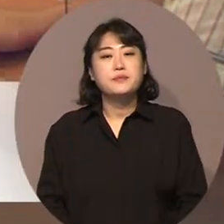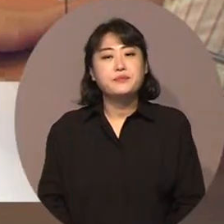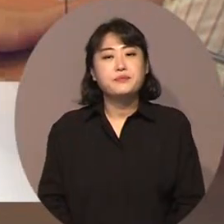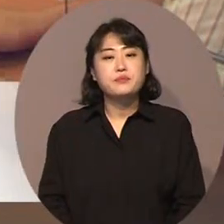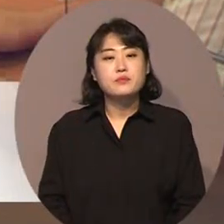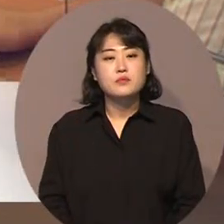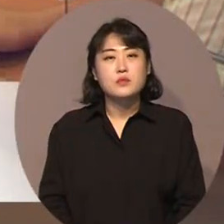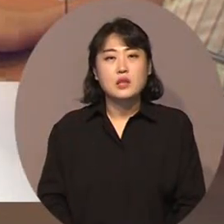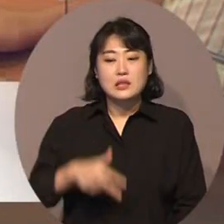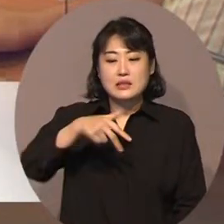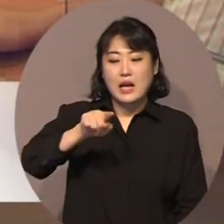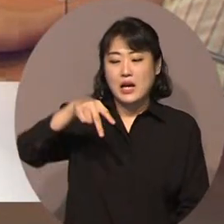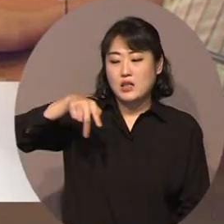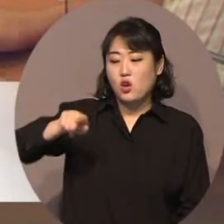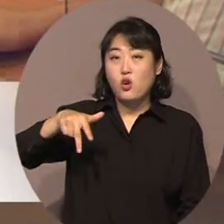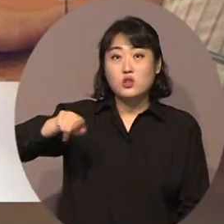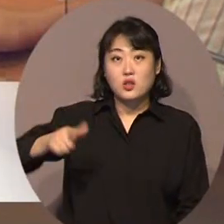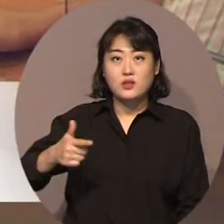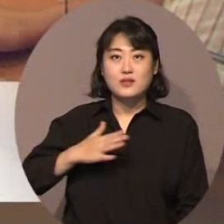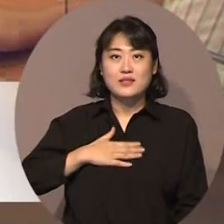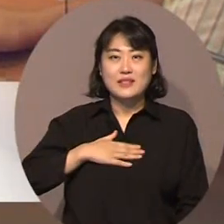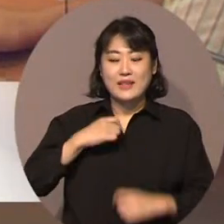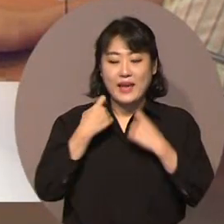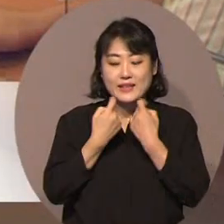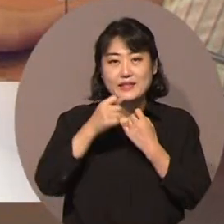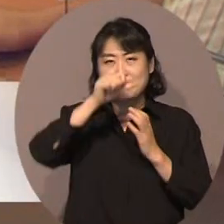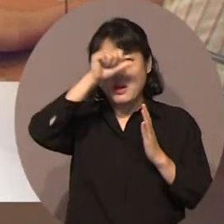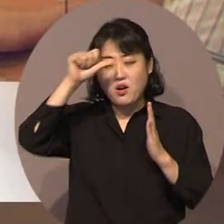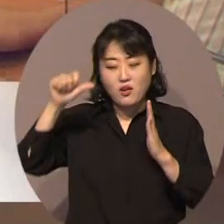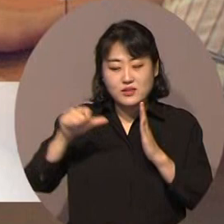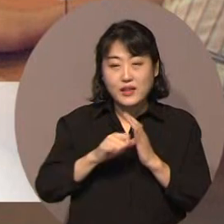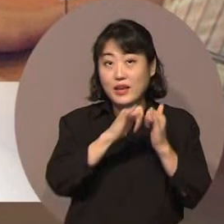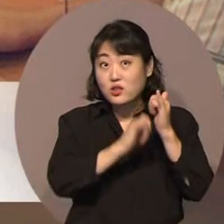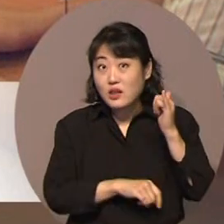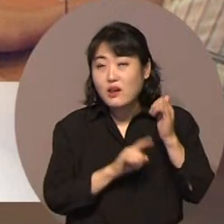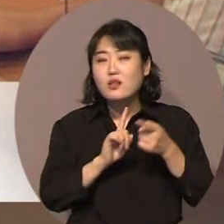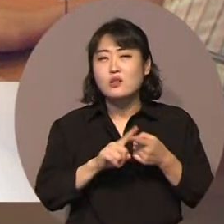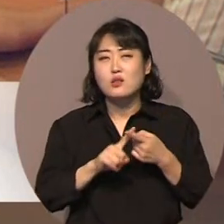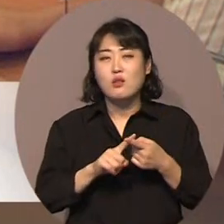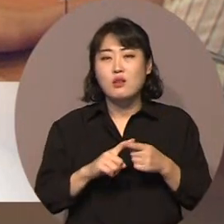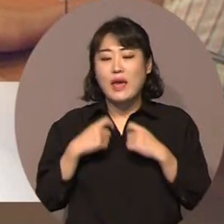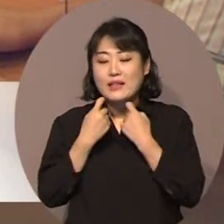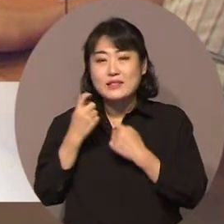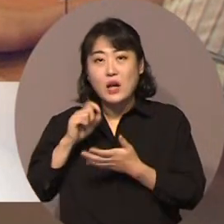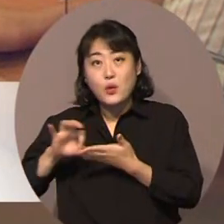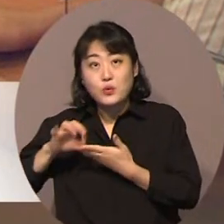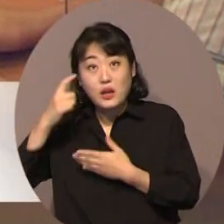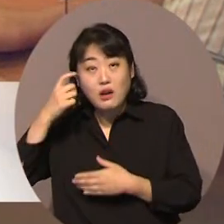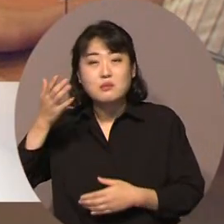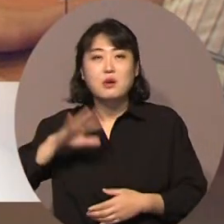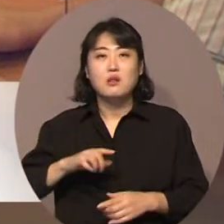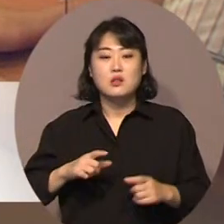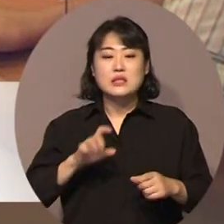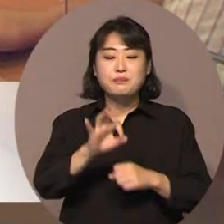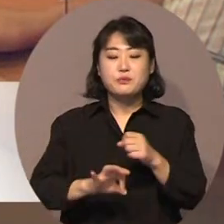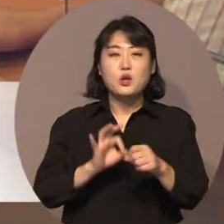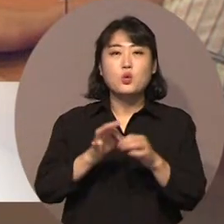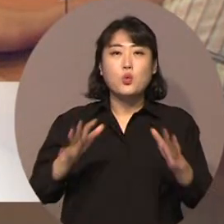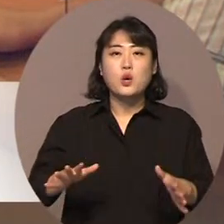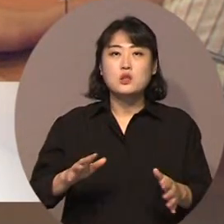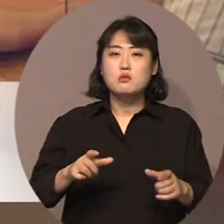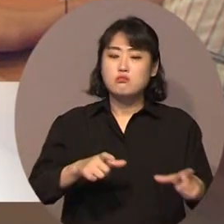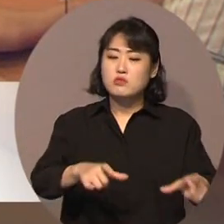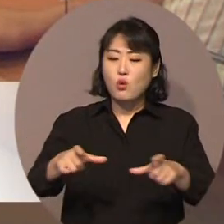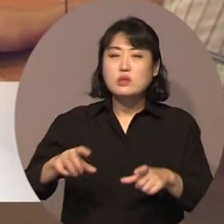보통 자서전은 유명하거나 업적을 남긴 사람이 쓴다고 생각하지만 10여 년간 지역 어르신 300여 명이 학생들의